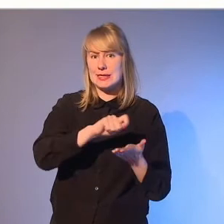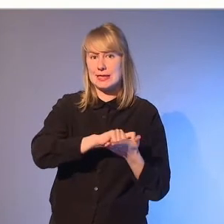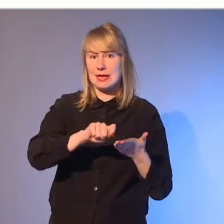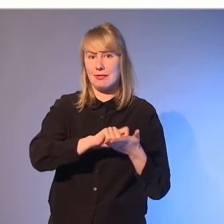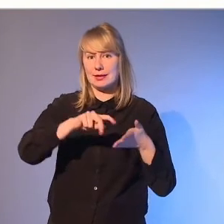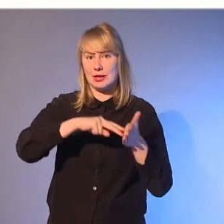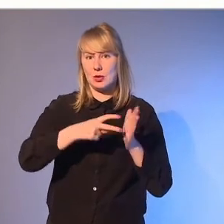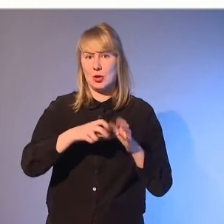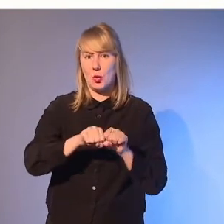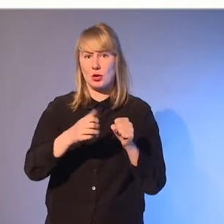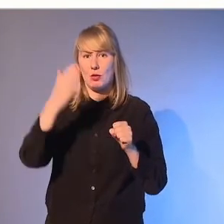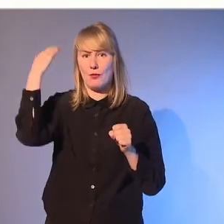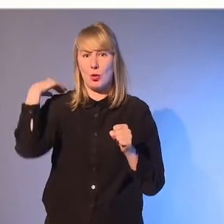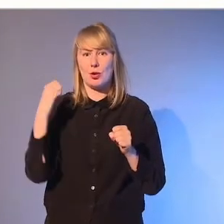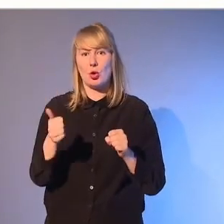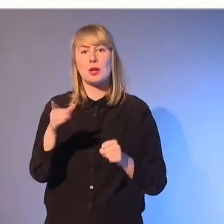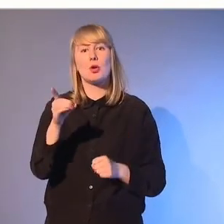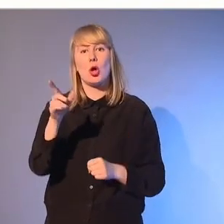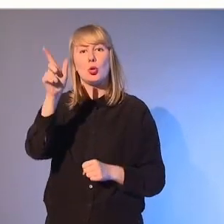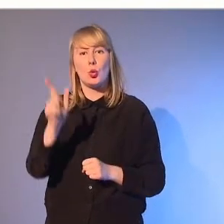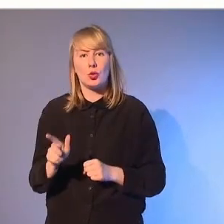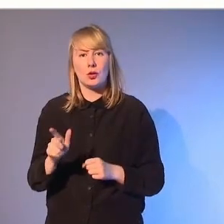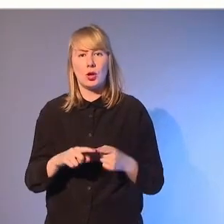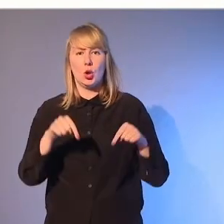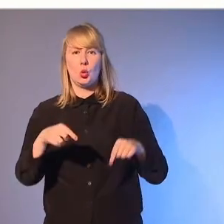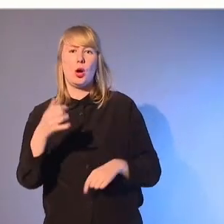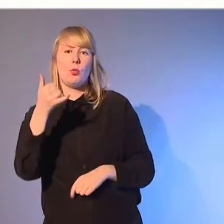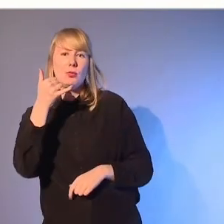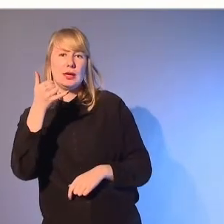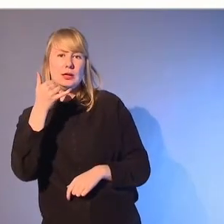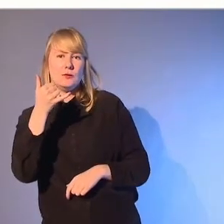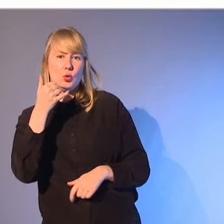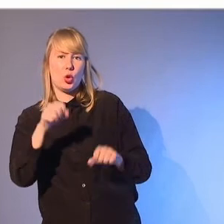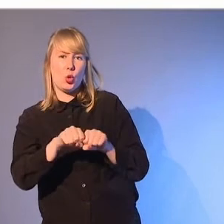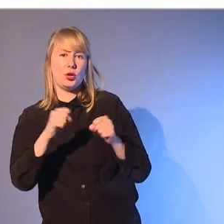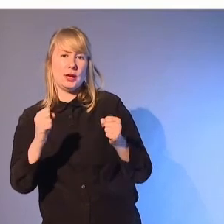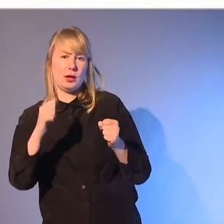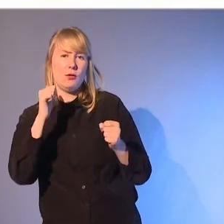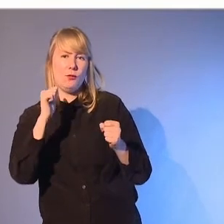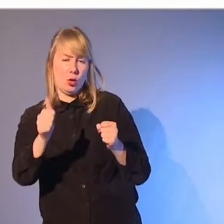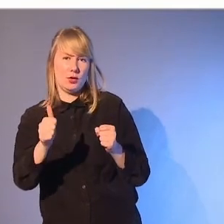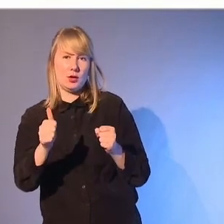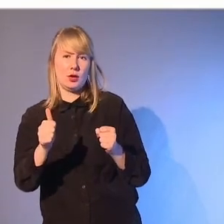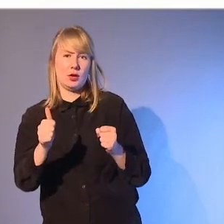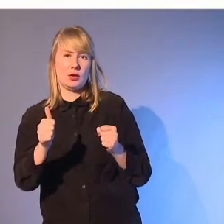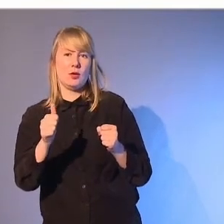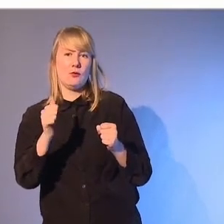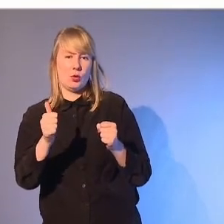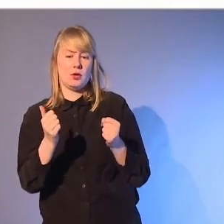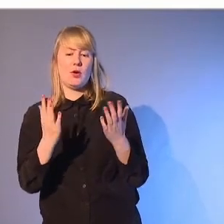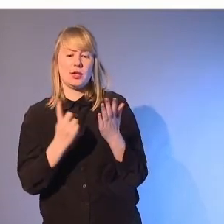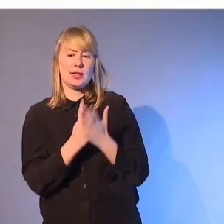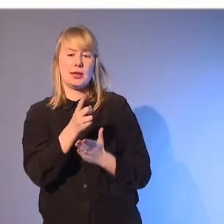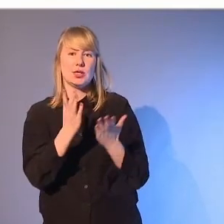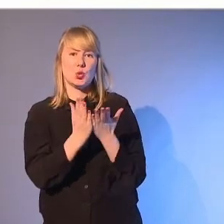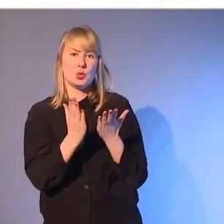skriveteknologien ødela for Platon, så ødelegger nå mobiltelefonen for det som foregår i skolen.